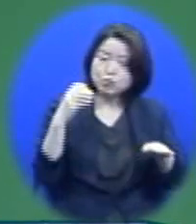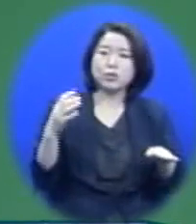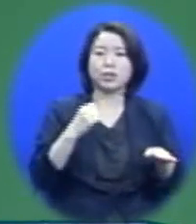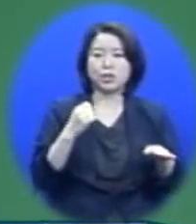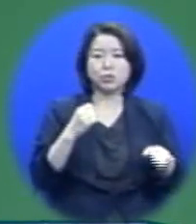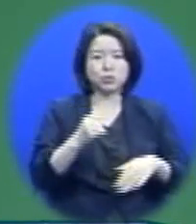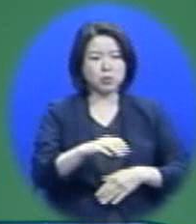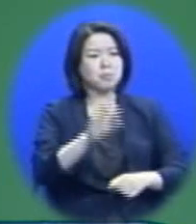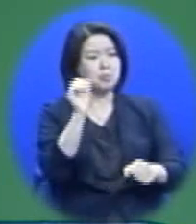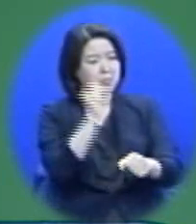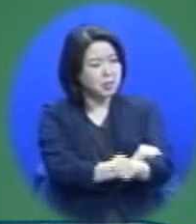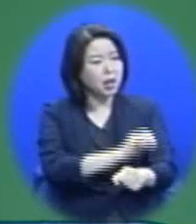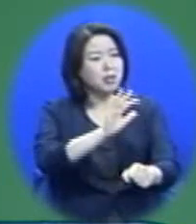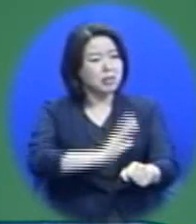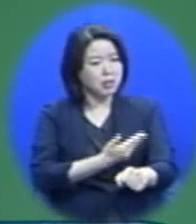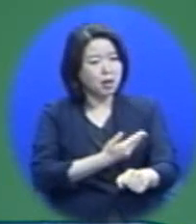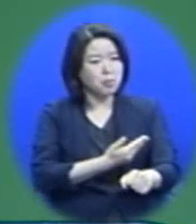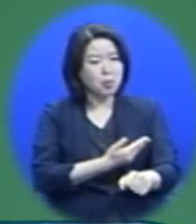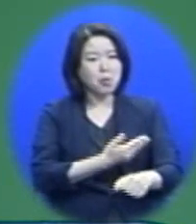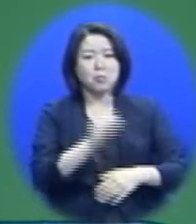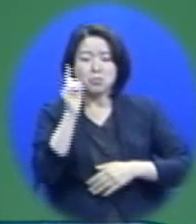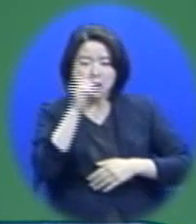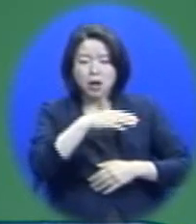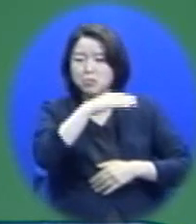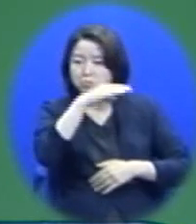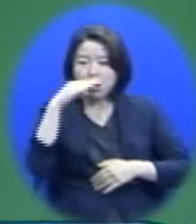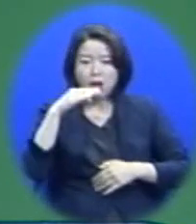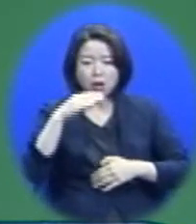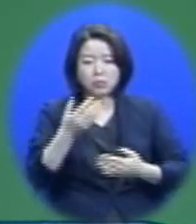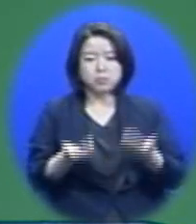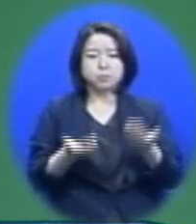옳다, 그러다 판단들 하고 있는 거예요.